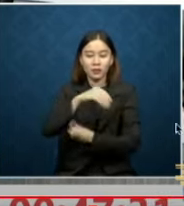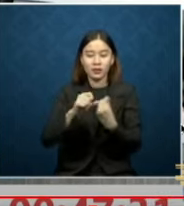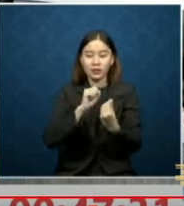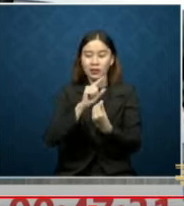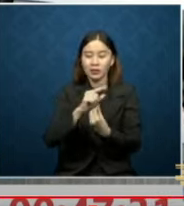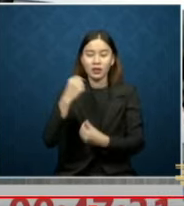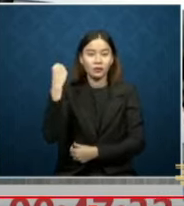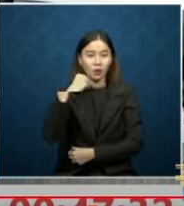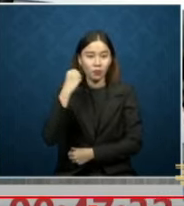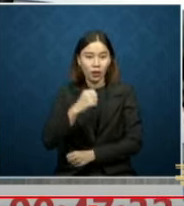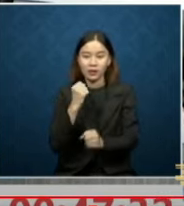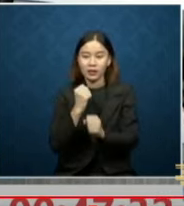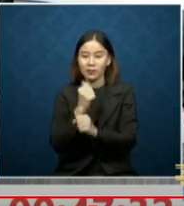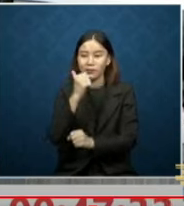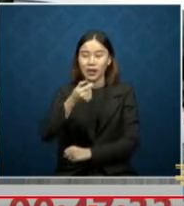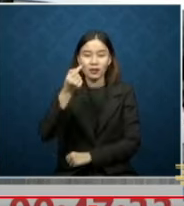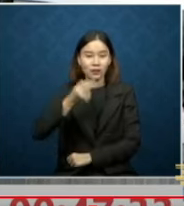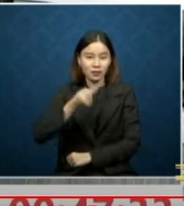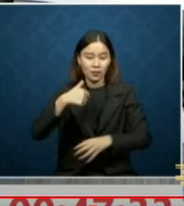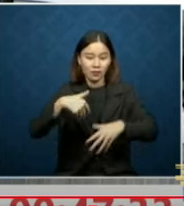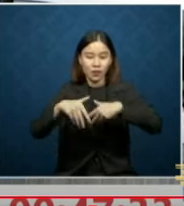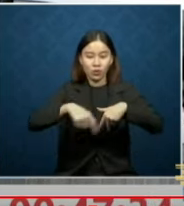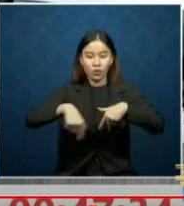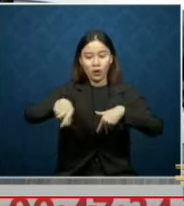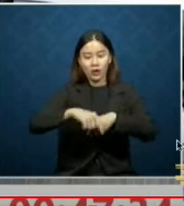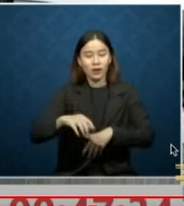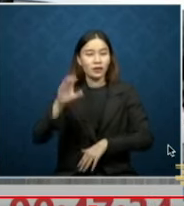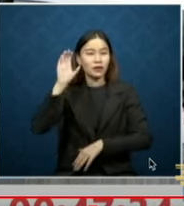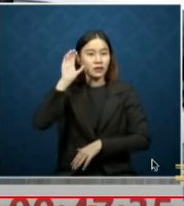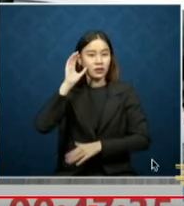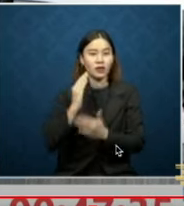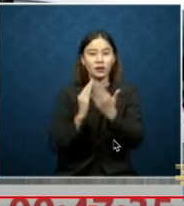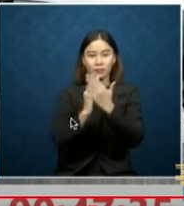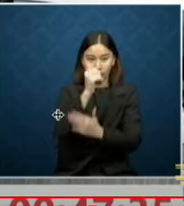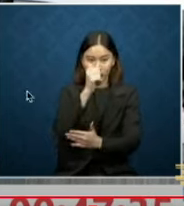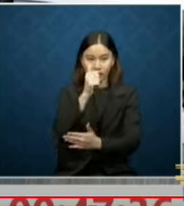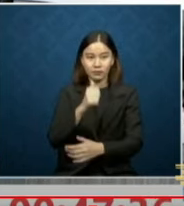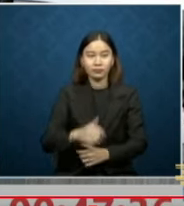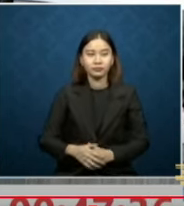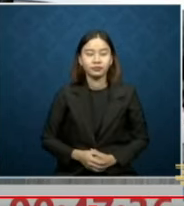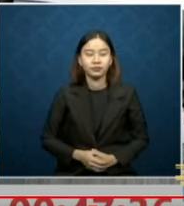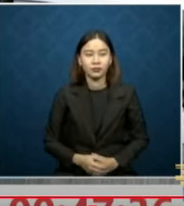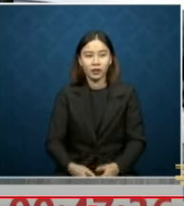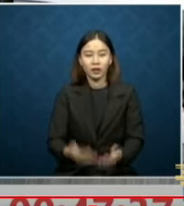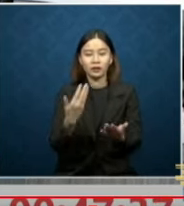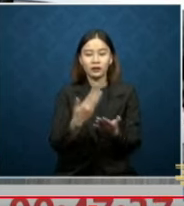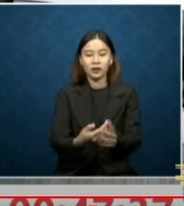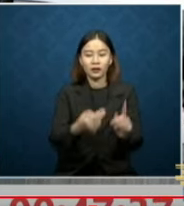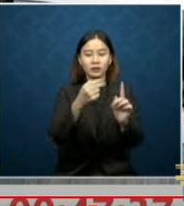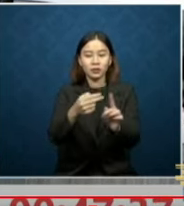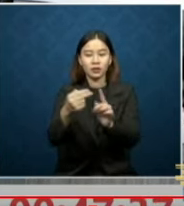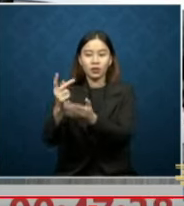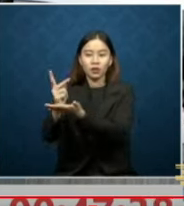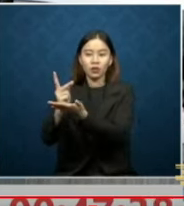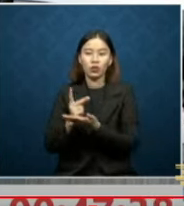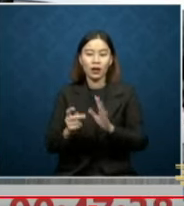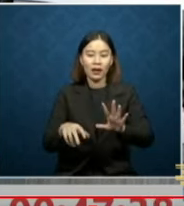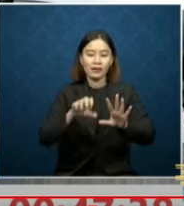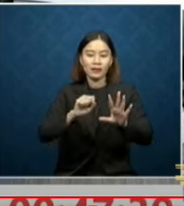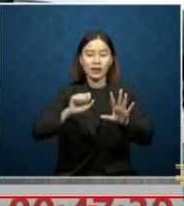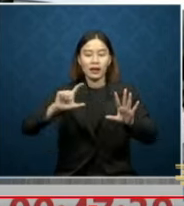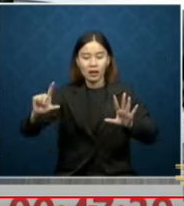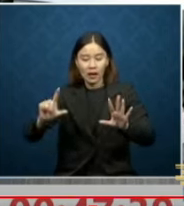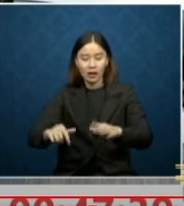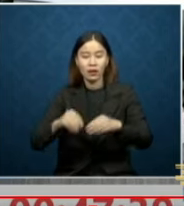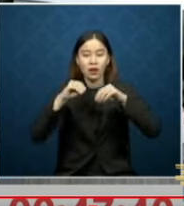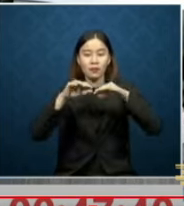ทั้งทำได้ทุกทีประชาชนเชื่อฝีมือทำสำเร็จแน่นอนดิจิตอลวอลเล็ตกู้เงิน500,000 ล้านบาท